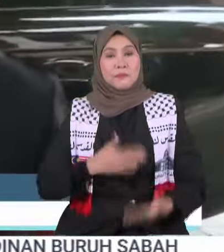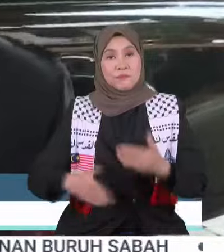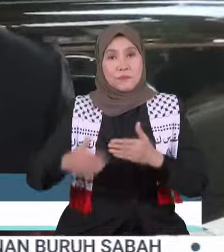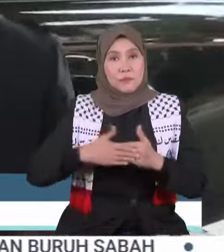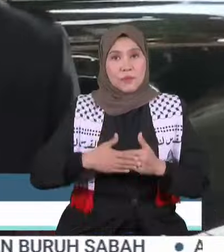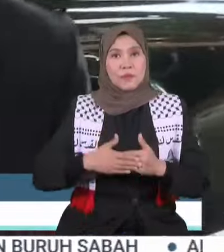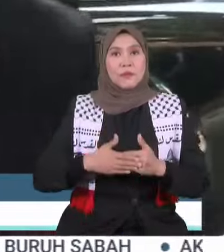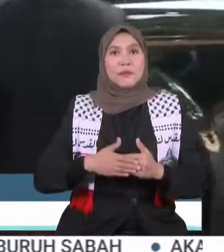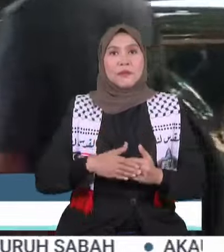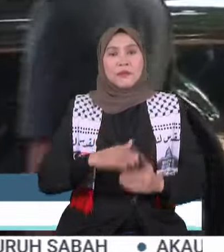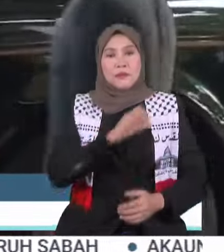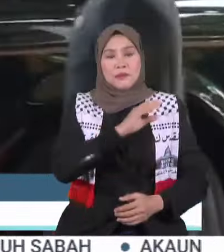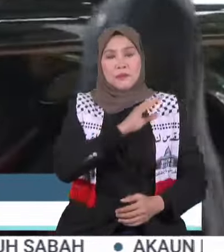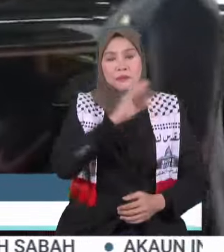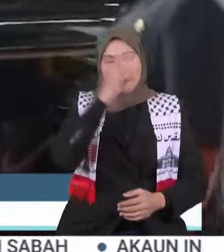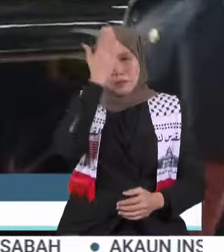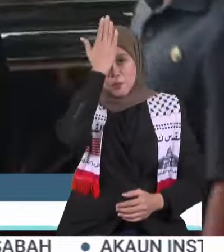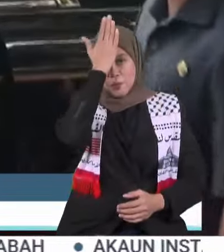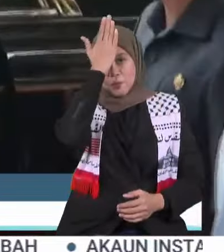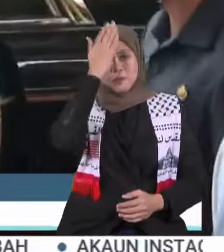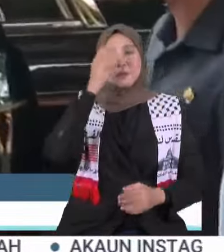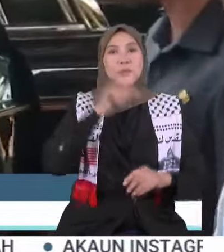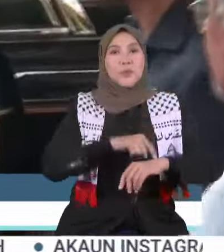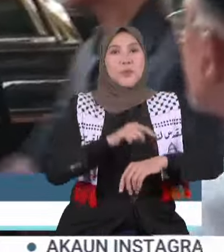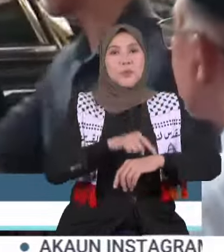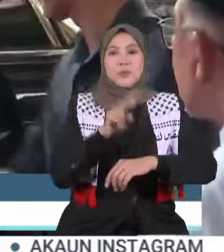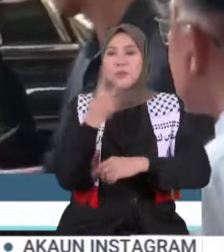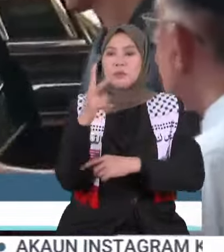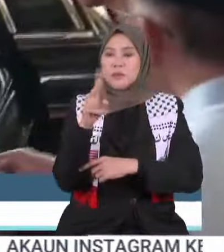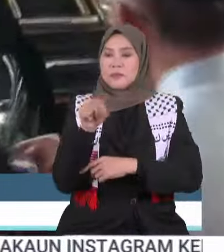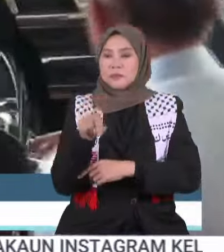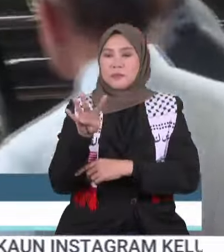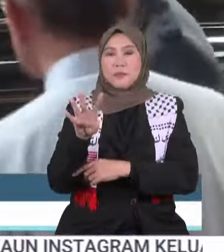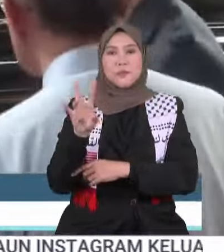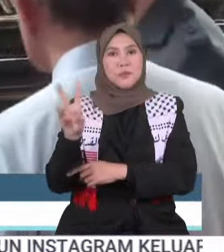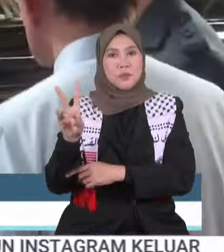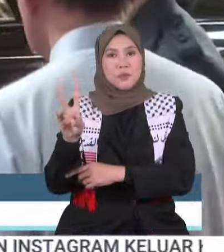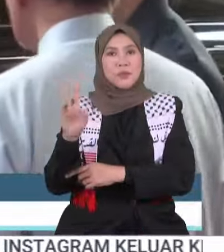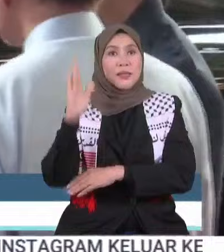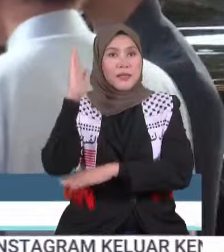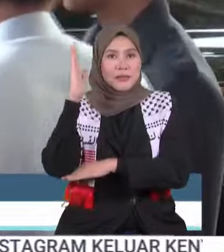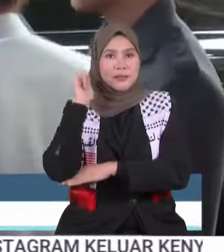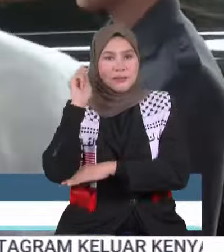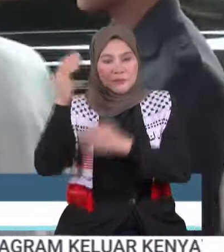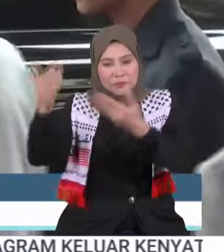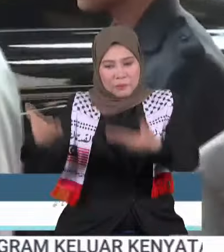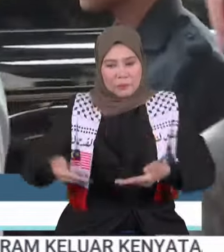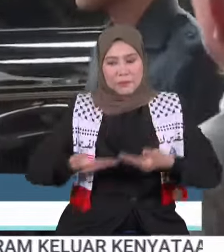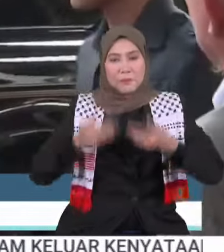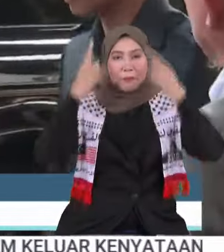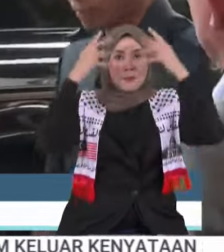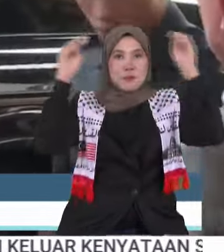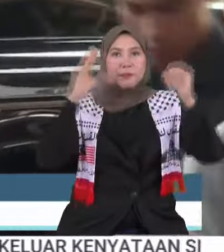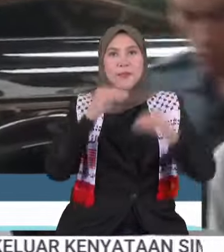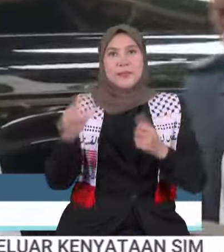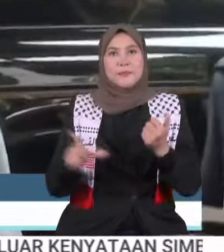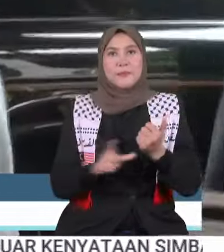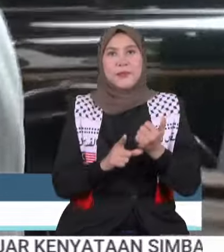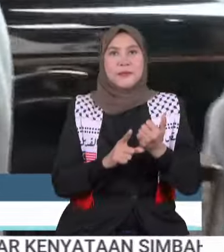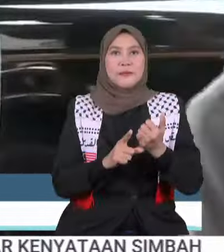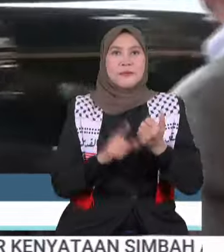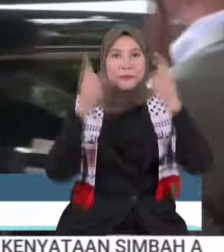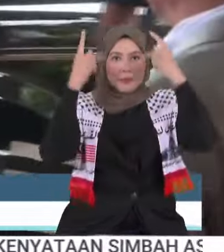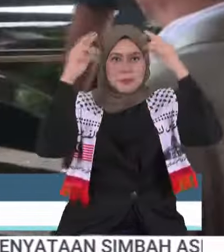Keberangkatan tiba Seri Paduka Baginda pada 12.47 tengah hari disambut Perdana Menteri Datuk Seri Anwar Ibrahim dan Timbalan Perdana Menteri Datuk Seri Fadilah